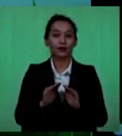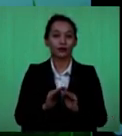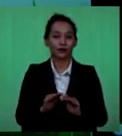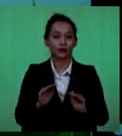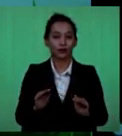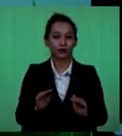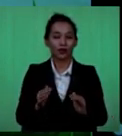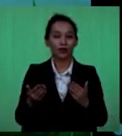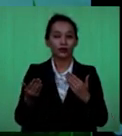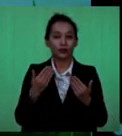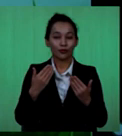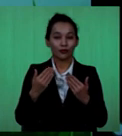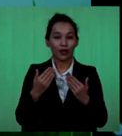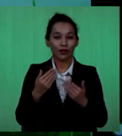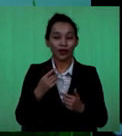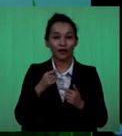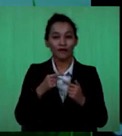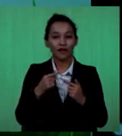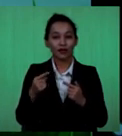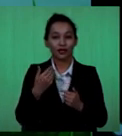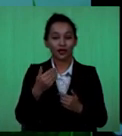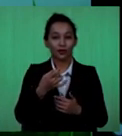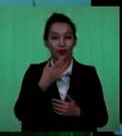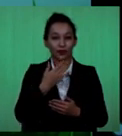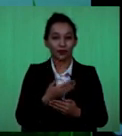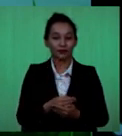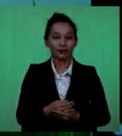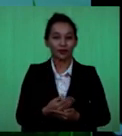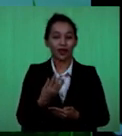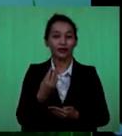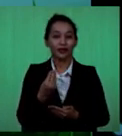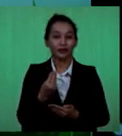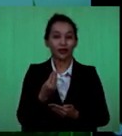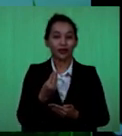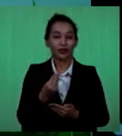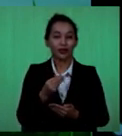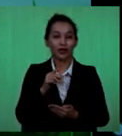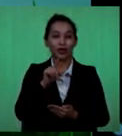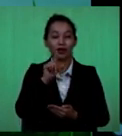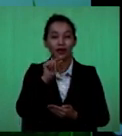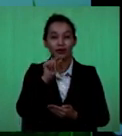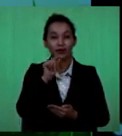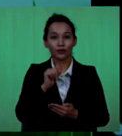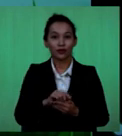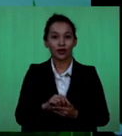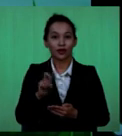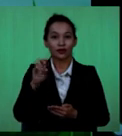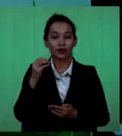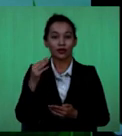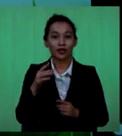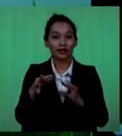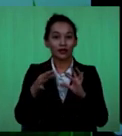bolajonlar, suhbat jarayonimiz sizga yoqdimi? Siz yana ham qaldirg'och bilan beshik tervatarning so'zlarini yodingizda